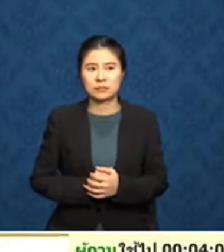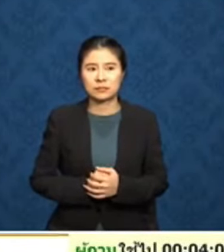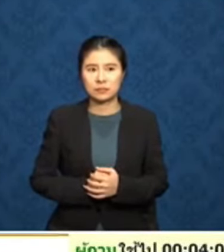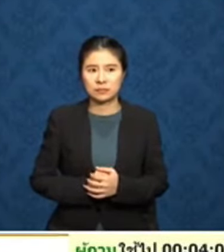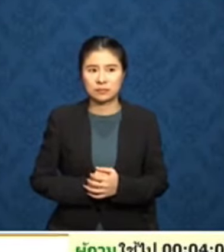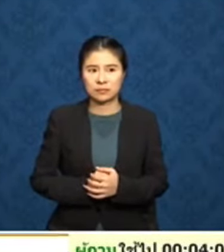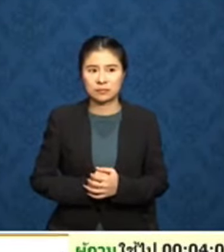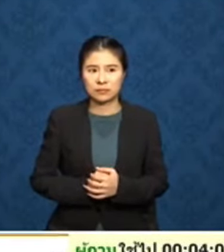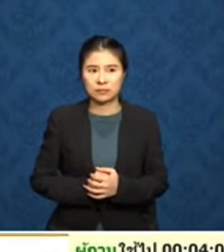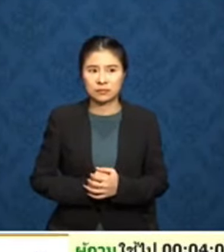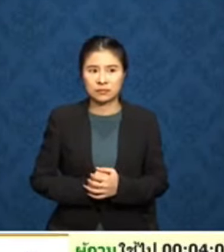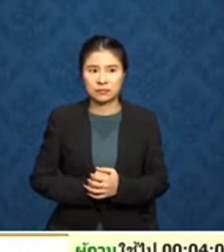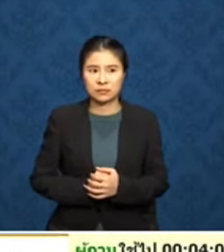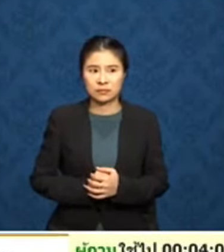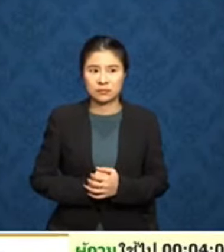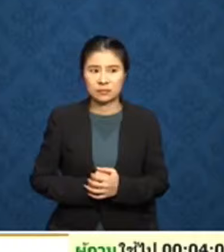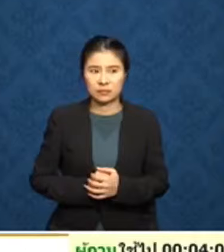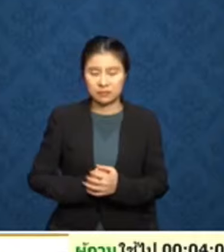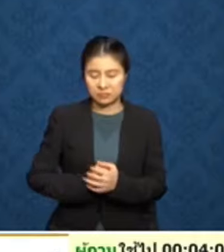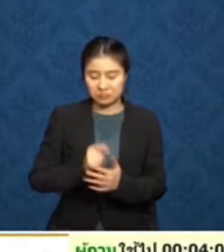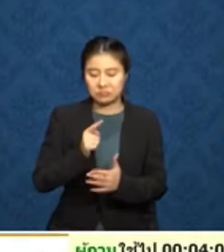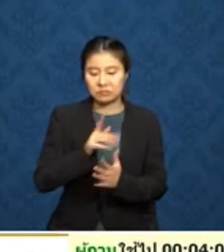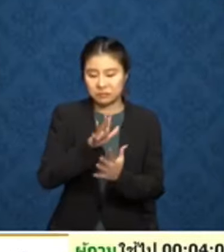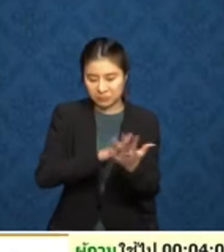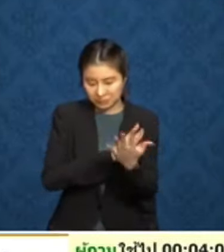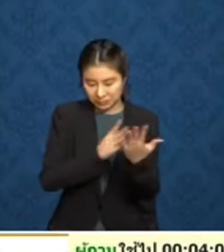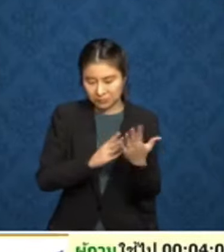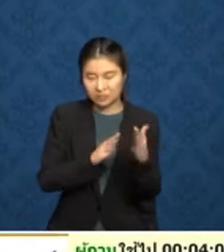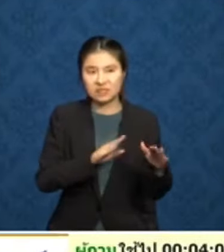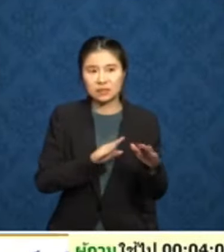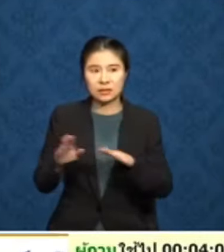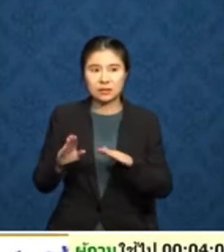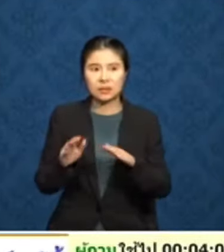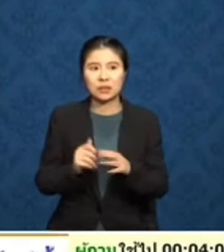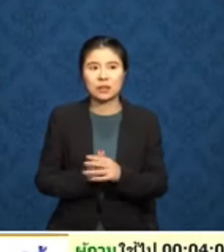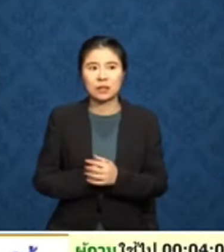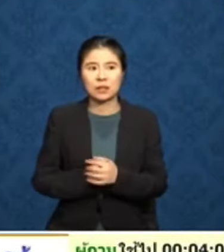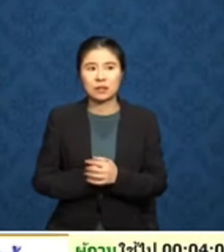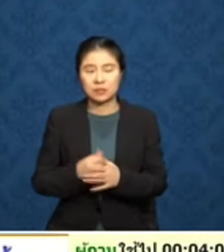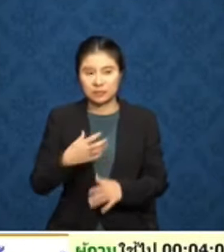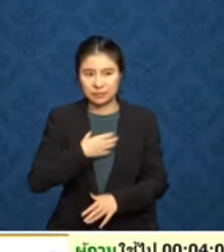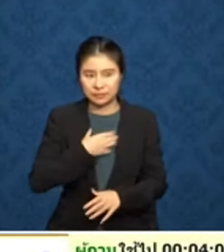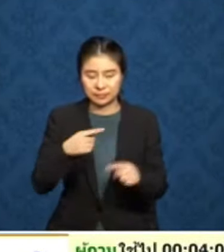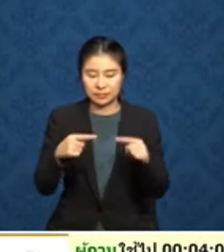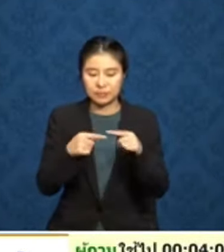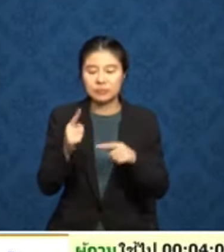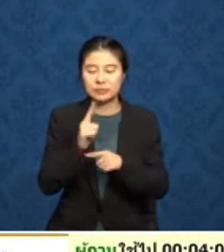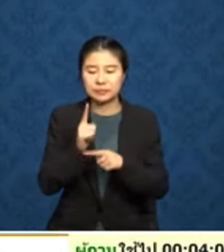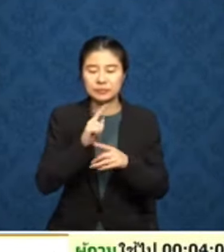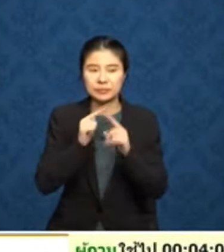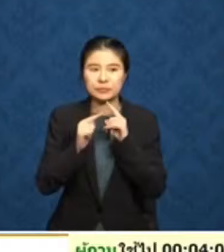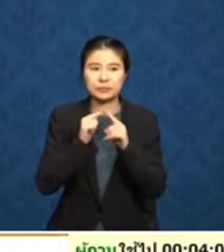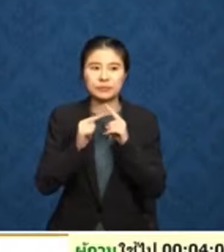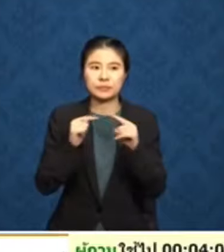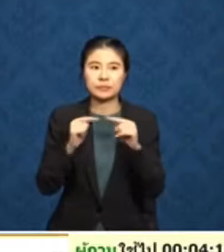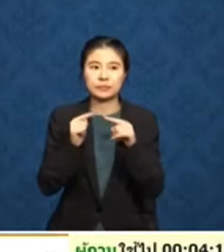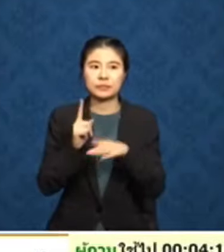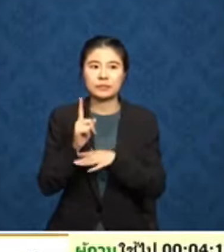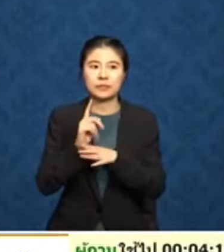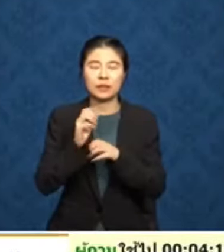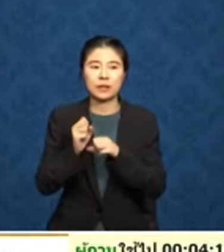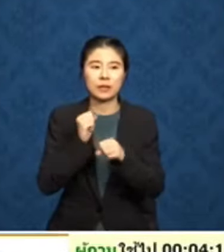ที่ท่านได้เตรียมเอาไว้นะคะทีนี้เนี่ยดิฉันก็อยากที่จะคุยกันว่ามันจะไปข้างหน้